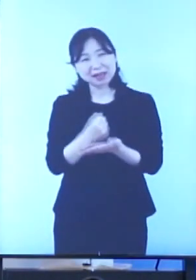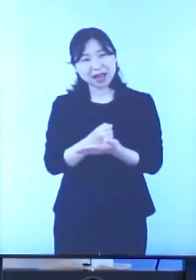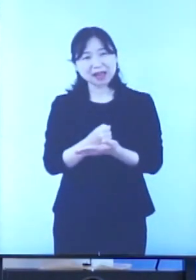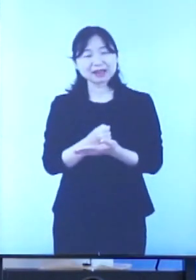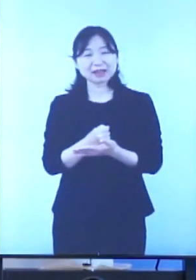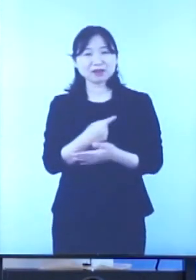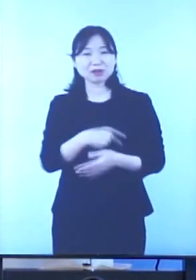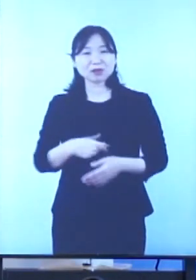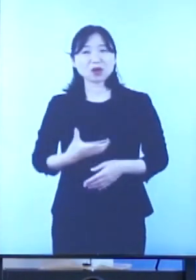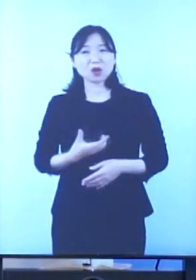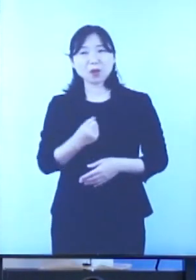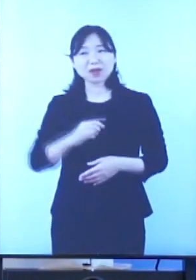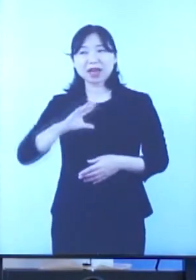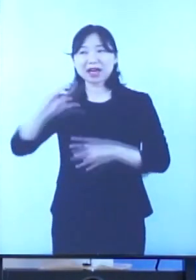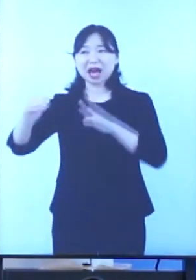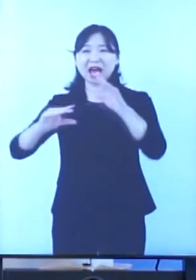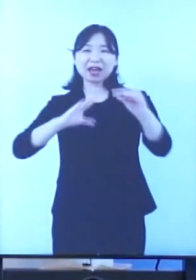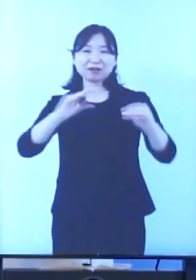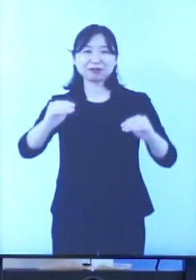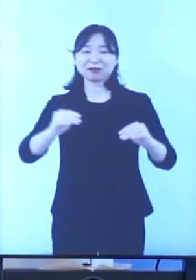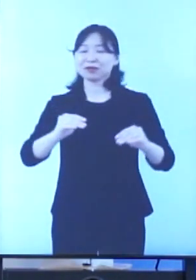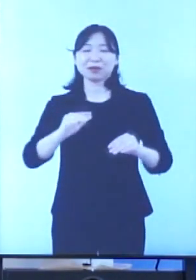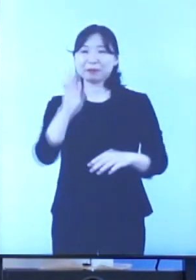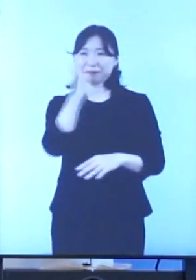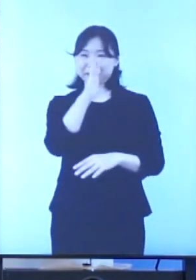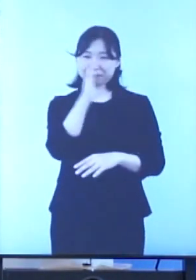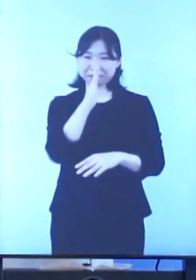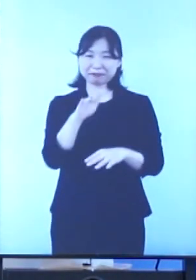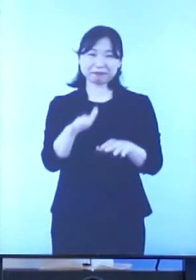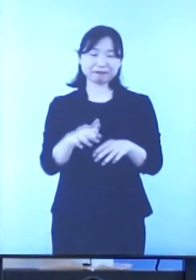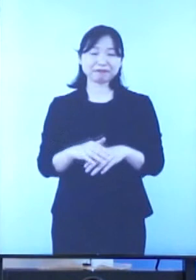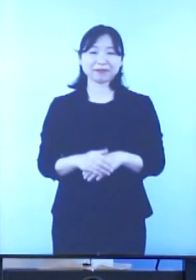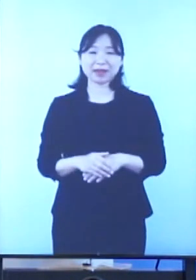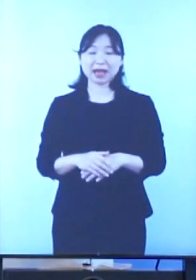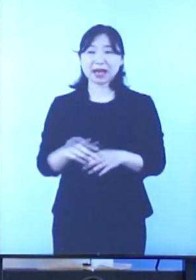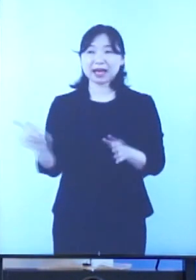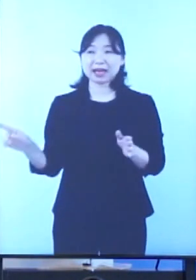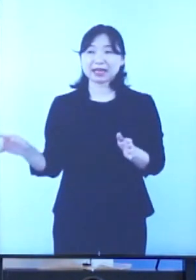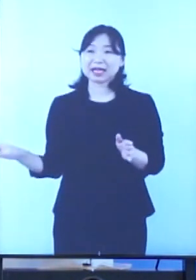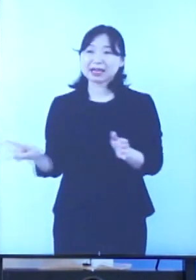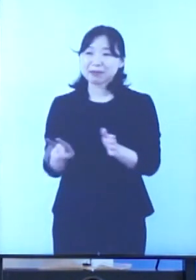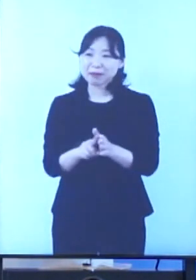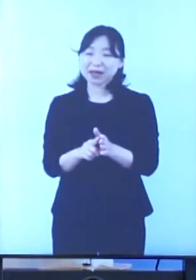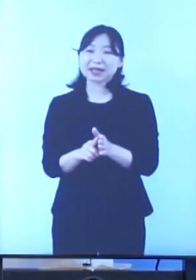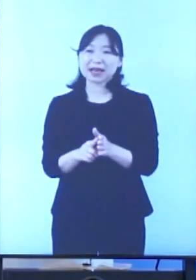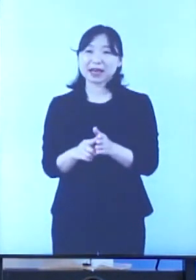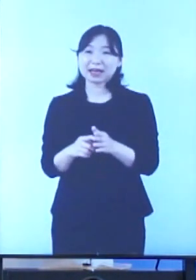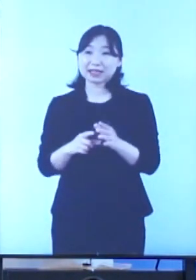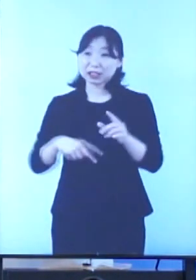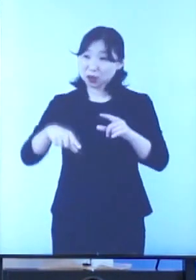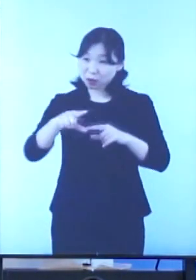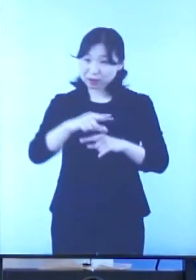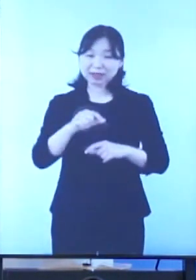するのは悔しいと思っています。ぜひこれまで以上に取り組んでいきたいと思っています。